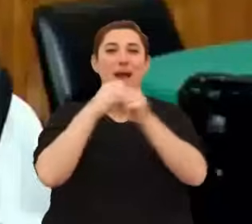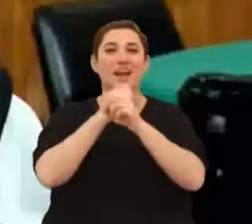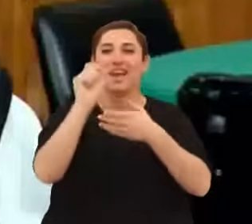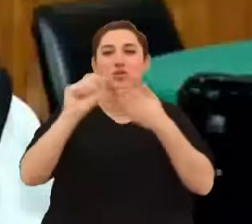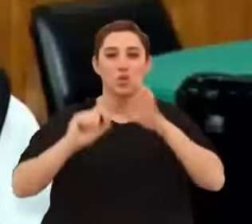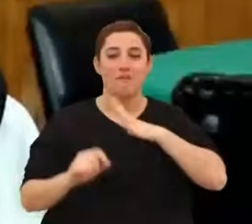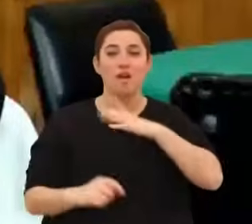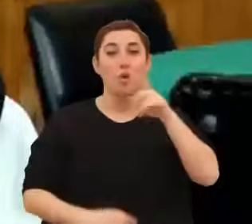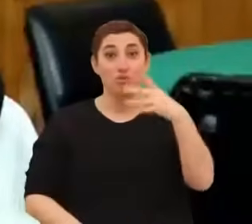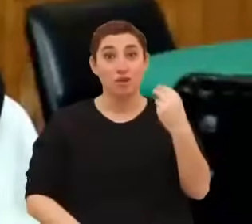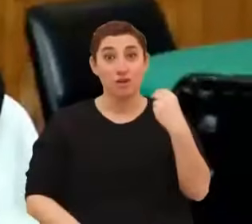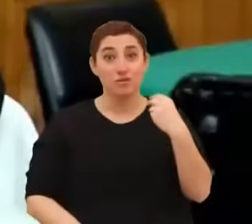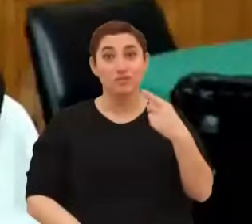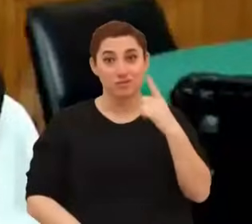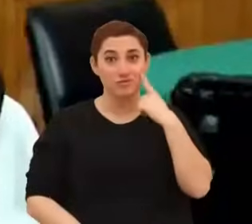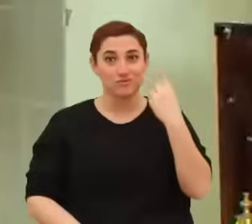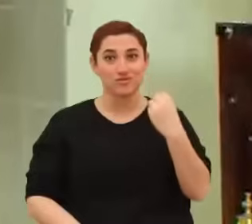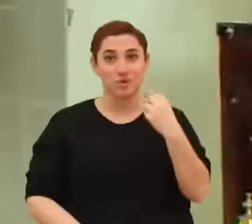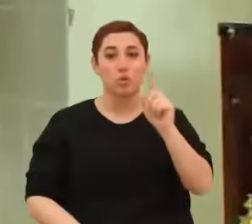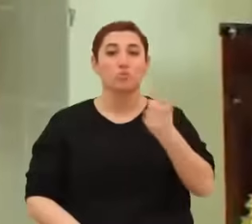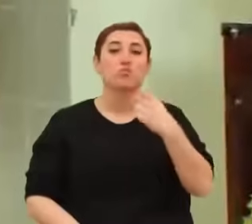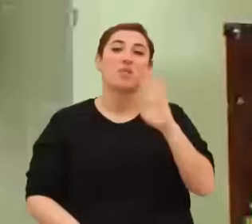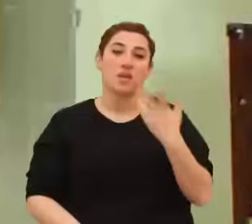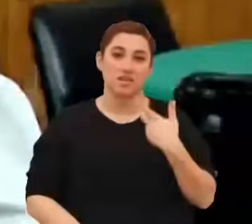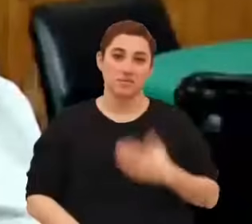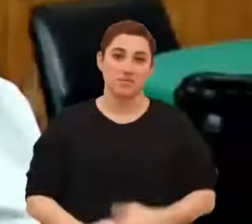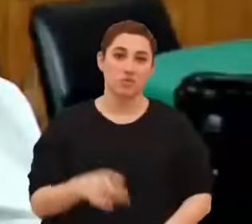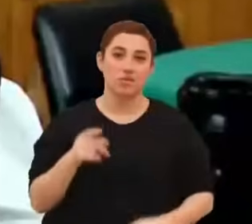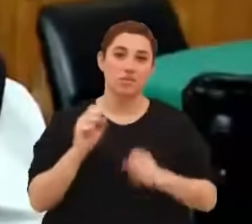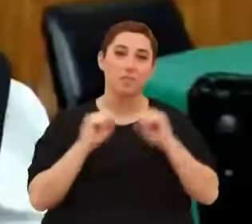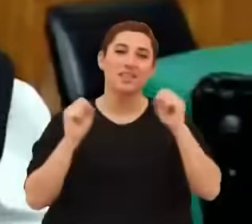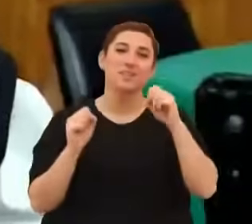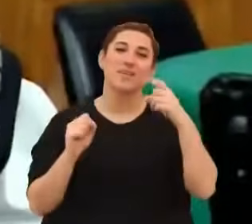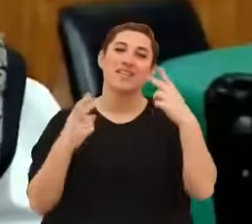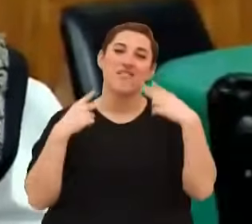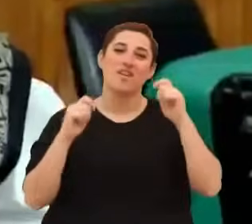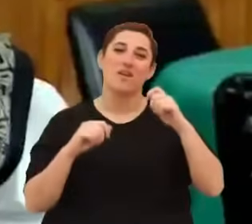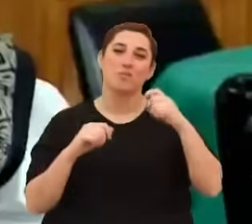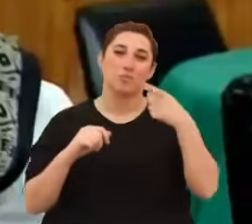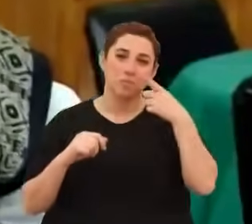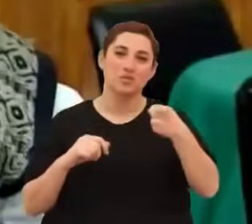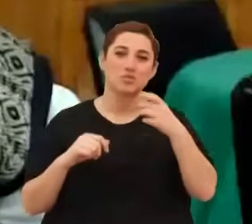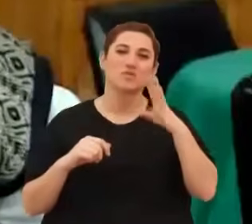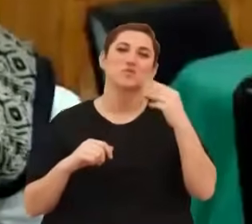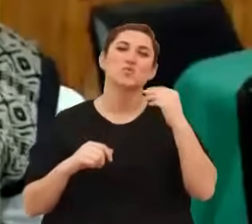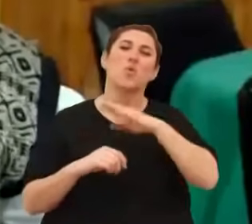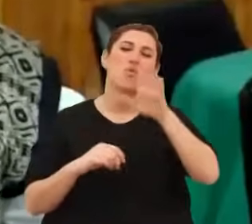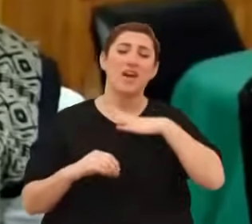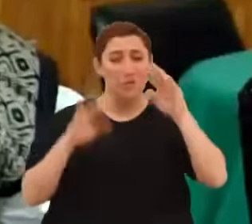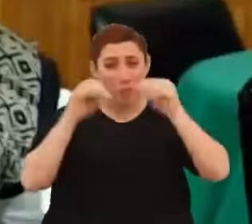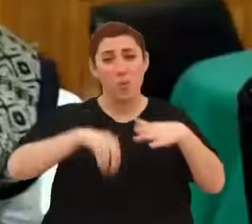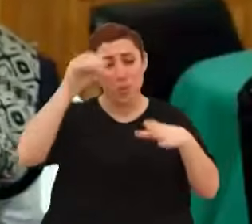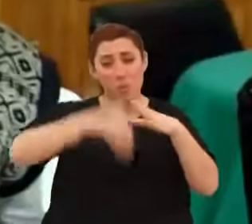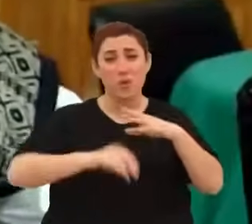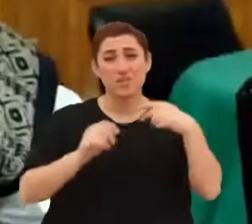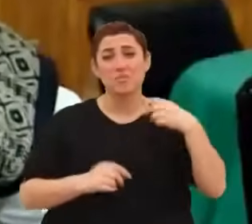Ha bayrak çıkan vardı. Onlar da güzeldi. Kıyak da. Onu bulamadım ha. Onları kutlamalarda da yapıyorlar böyle. Bayrak pat diye basıyoruz ama kötü bir şey tabanca. Koyun aşağı,